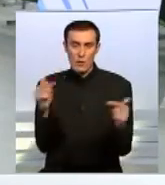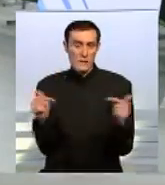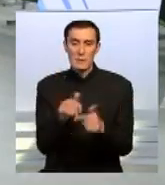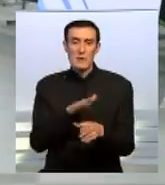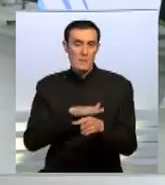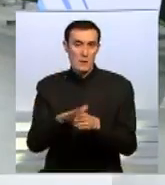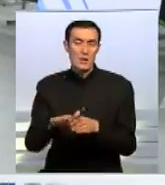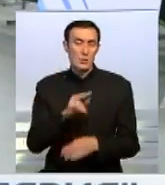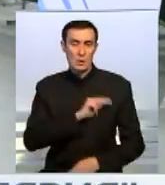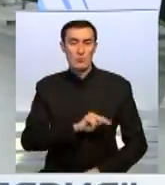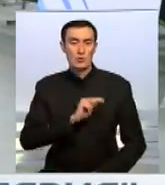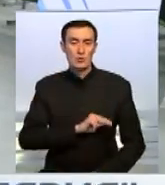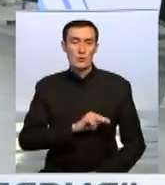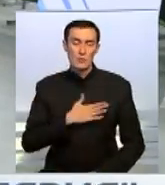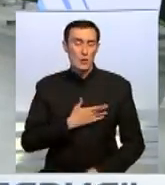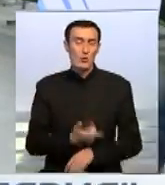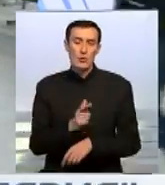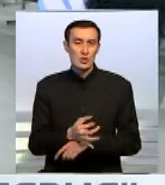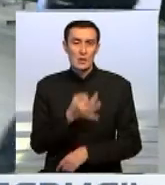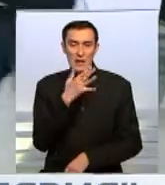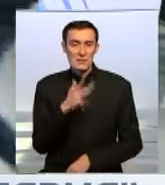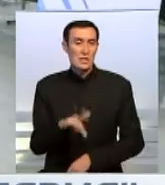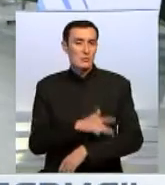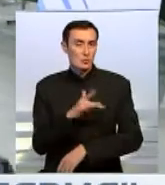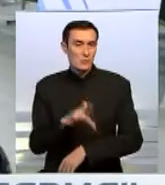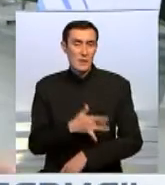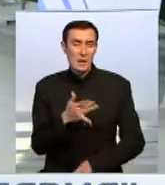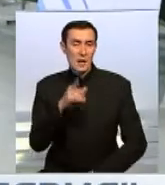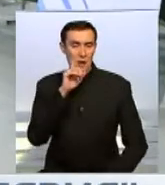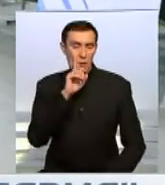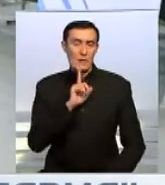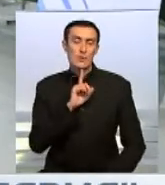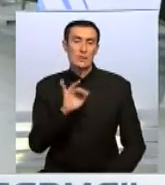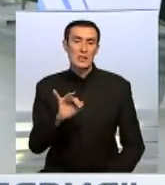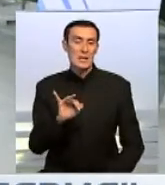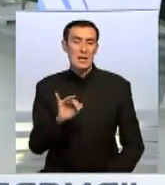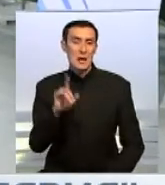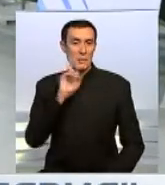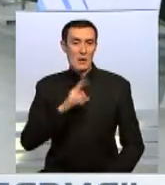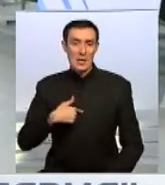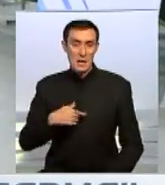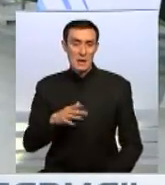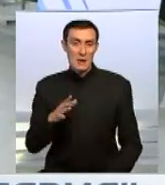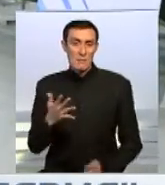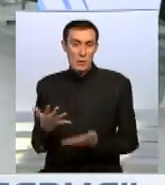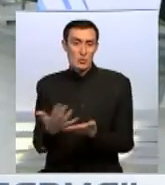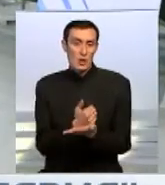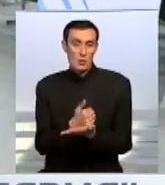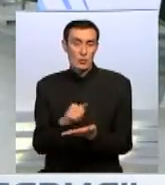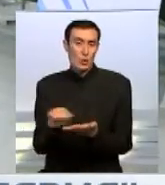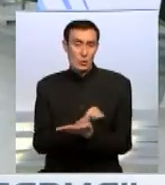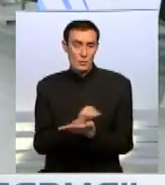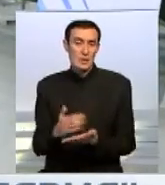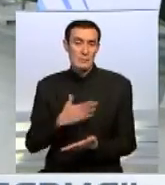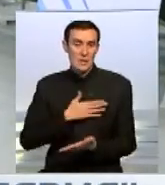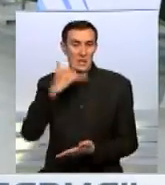выполняют свою работу. Мне очень нравится и обслуживание, и в течение, пока я вот получаю